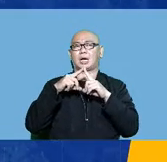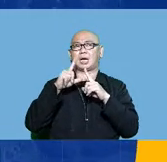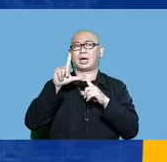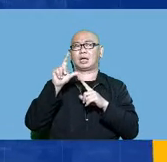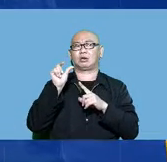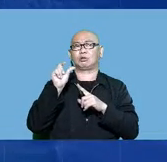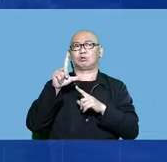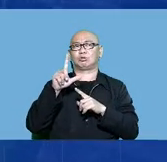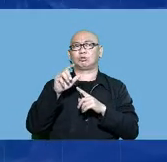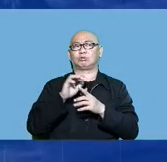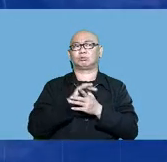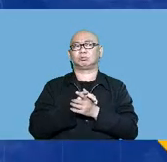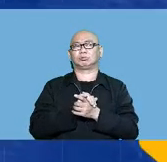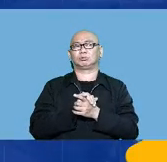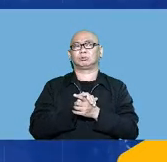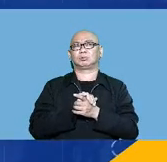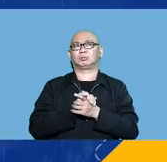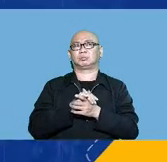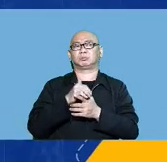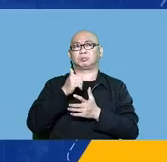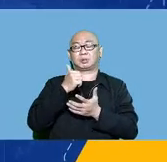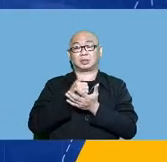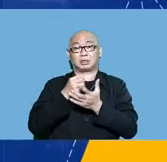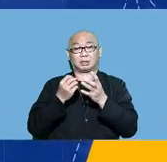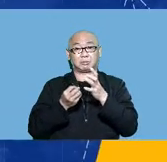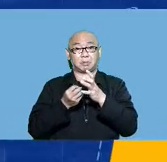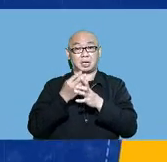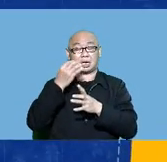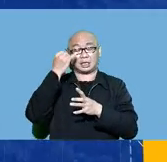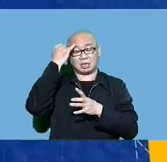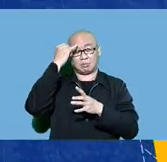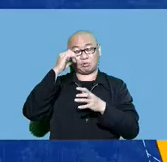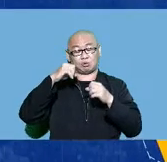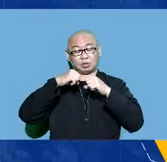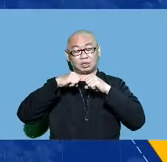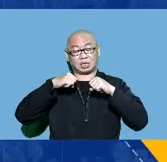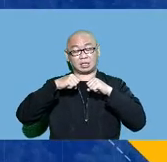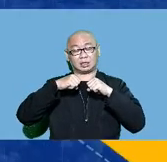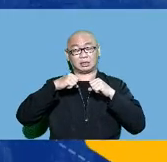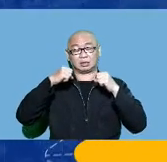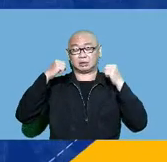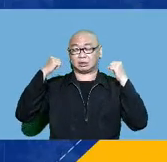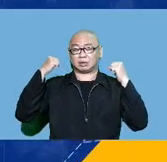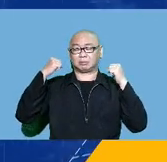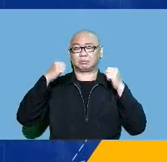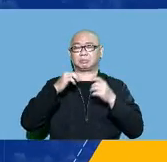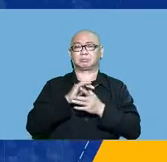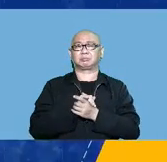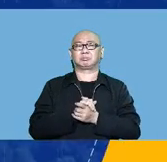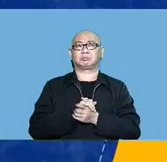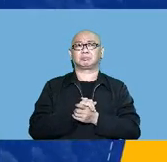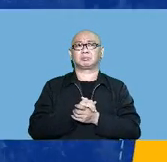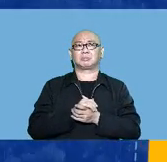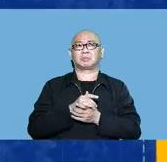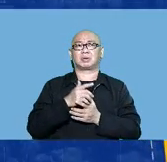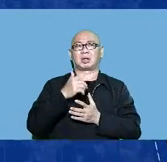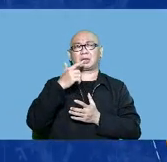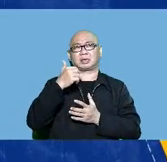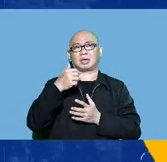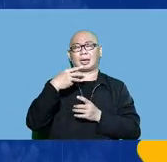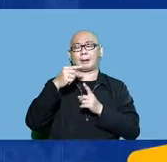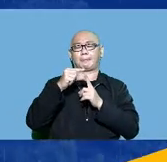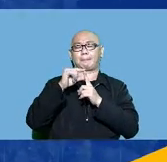yang produktif dan berhasil mengembangkan ilmu kesehatan masyarakat. Beliau juga seorang ahli